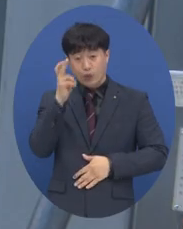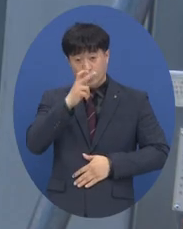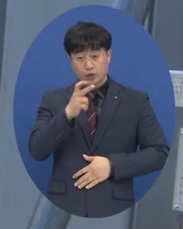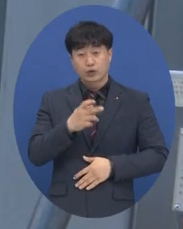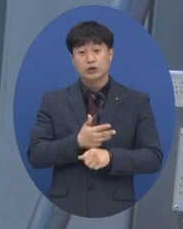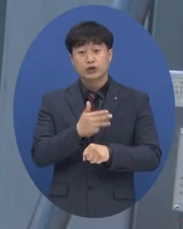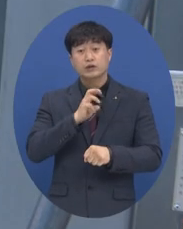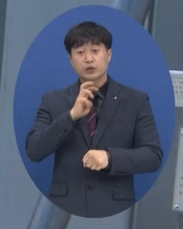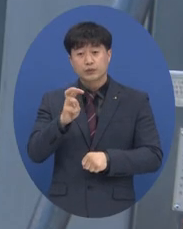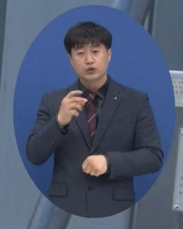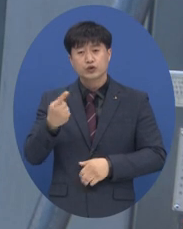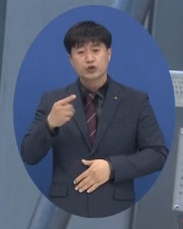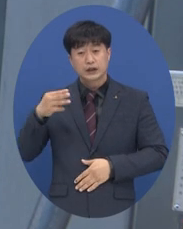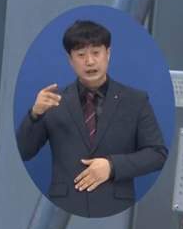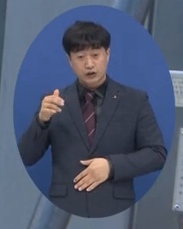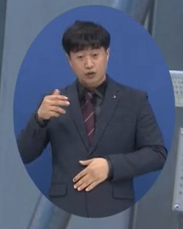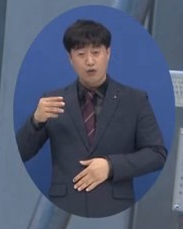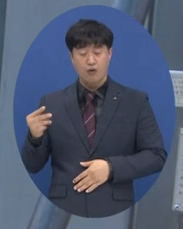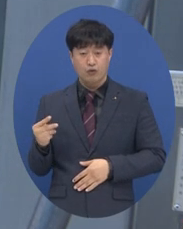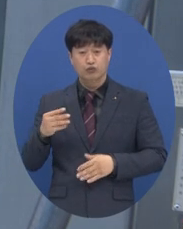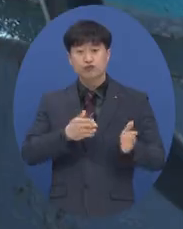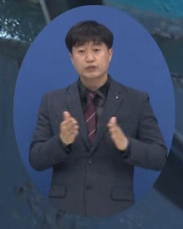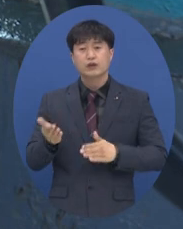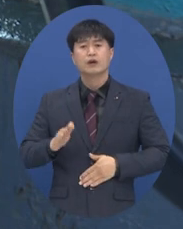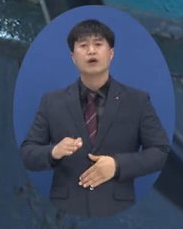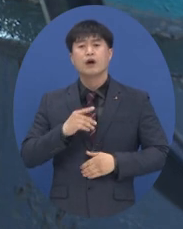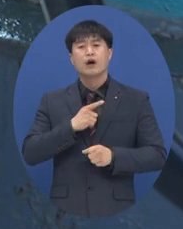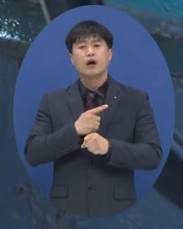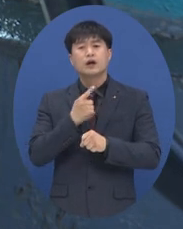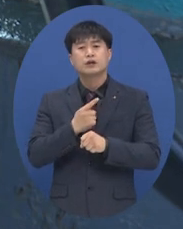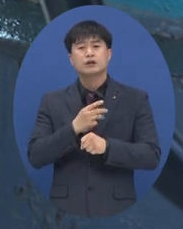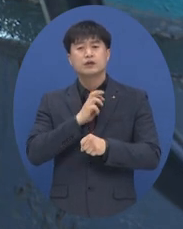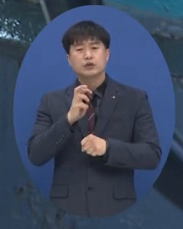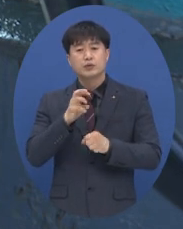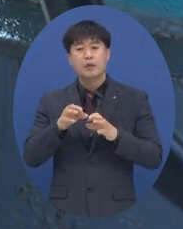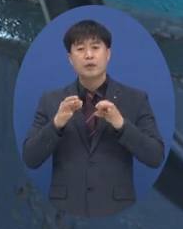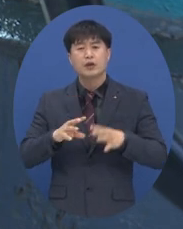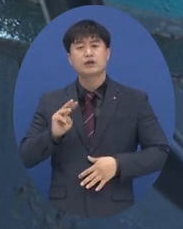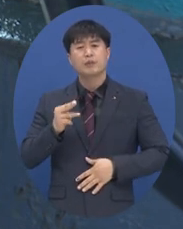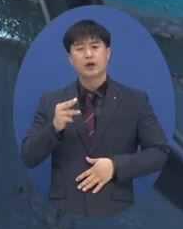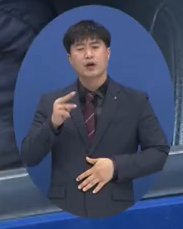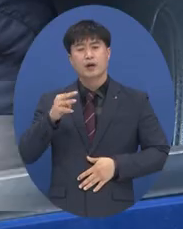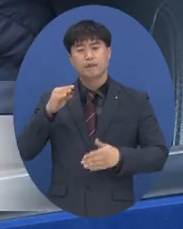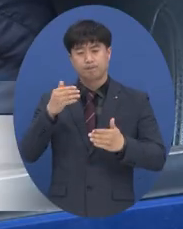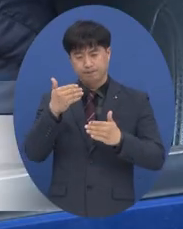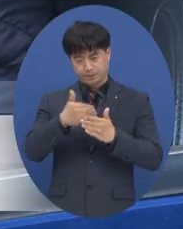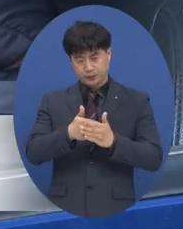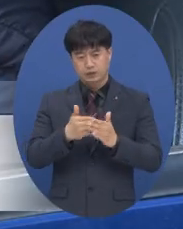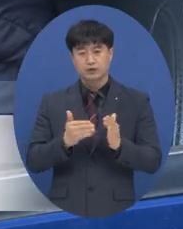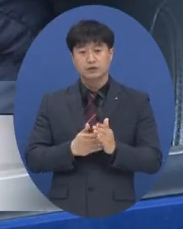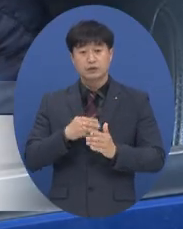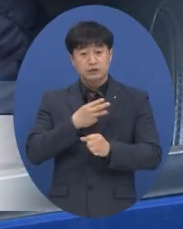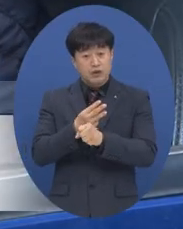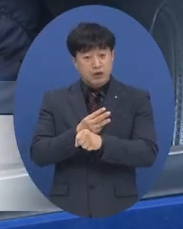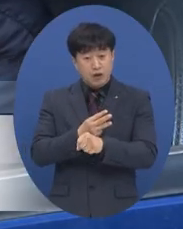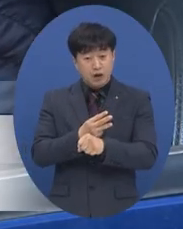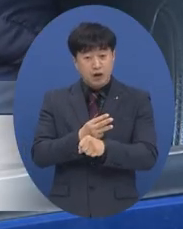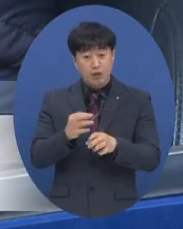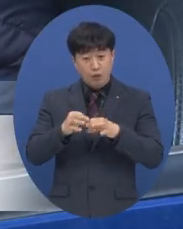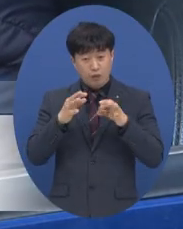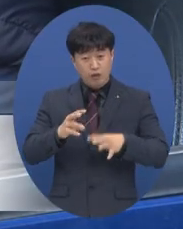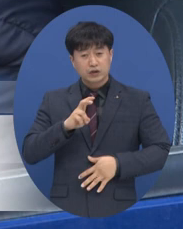1000리터가 입고됐는데 1시간 30분 만에 300리터밖에 남지 않았습니다. 그 3시간 만에 지금 나도 지금 20일 또 구한